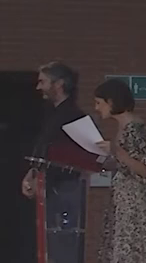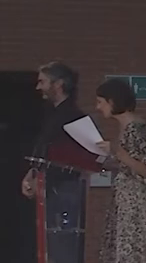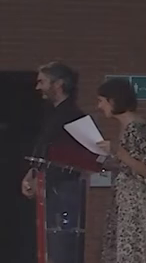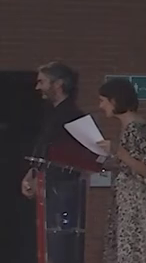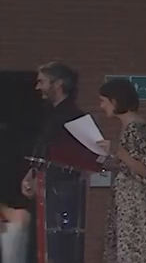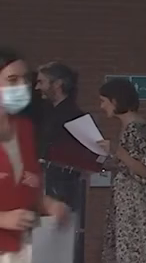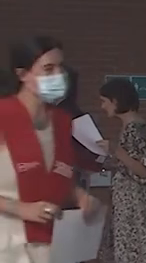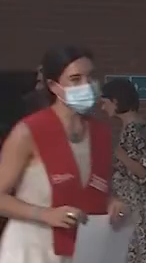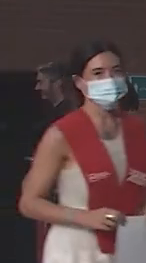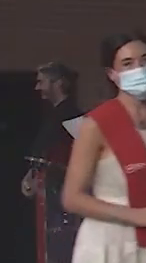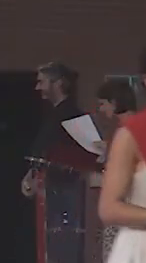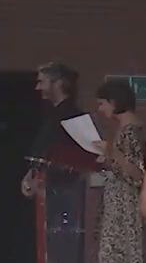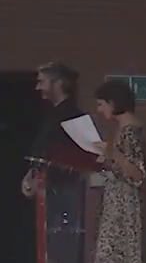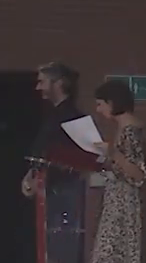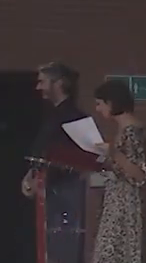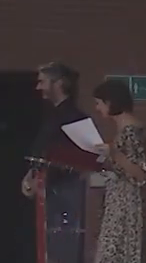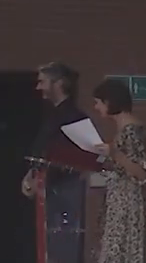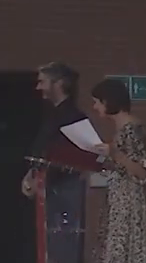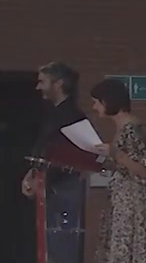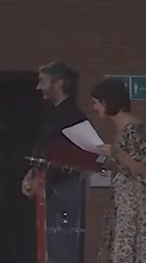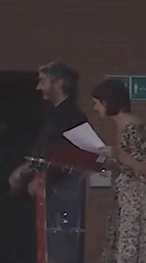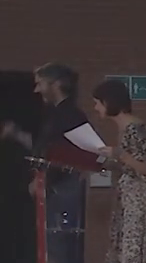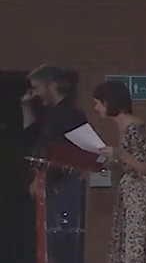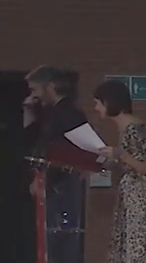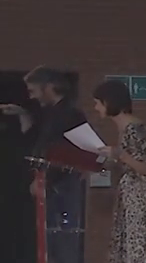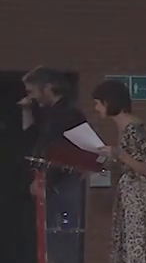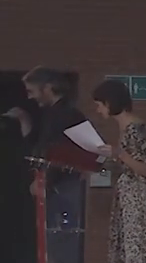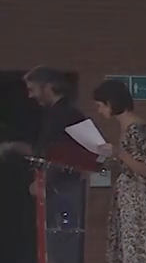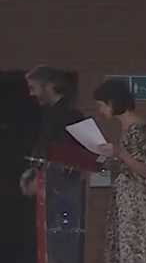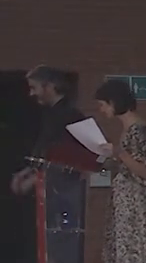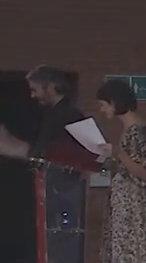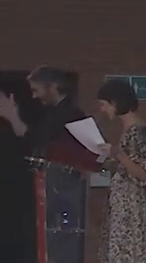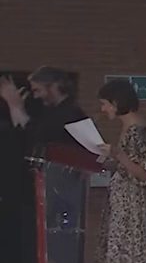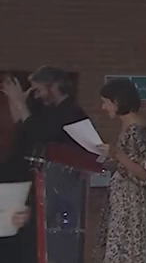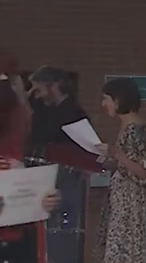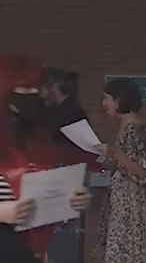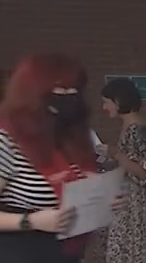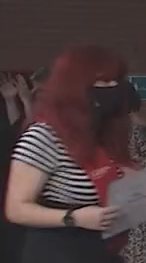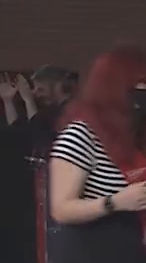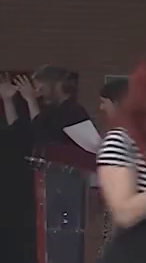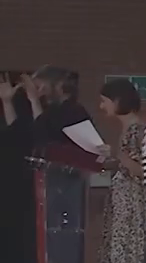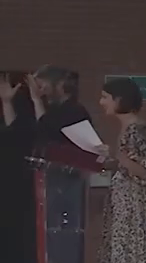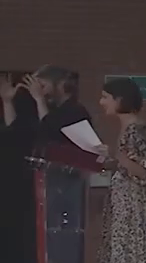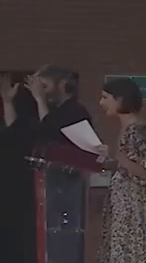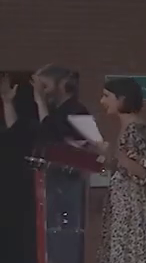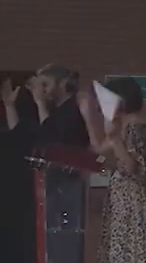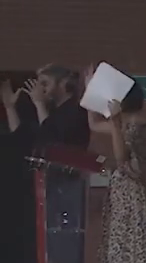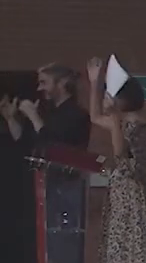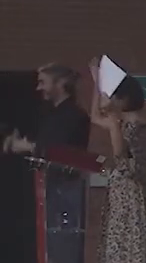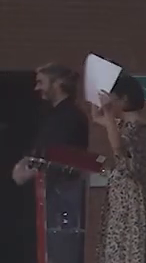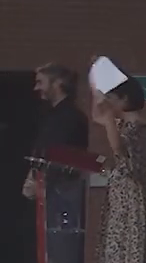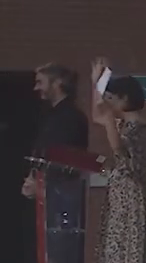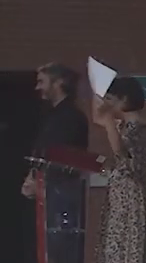Mar Gil Rico. Ana Cíntia Jiménez Martín. Mar Gómez